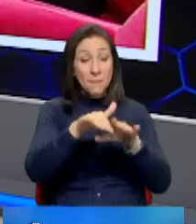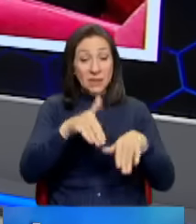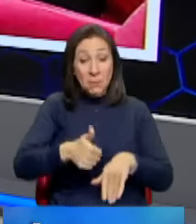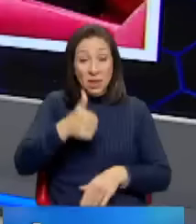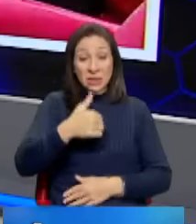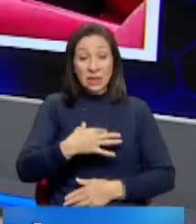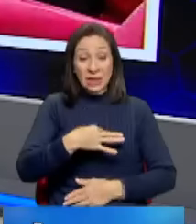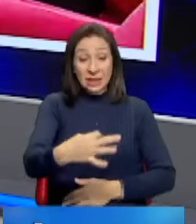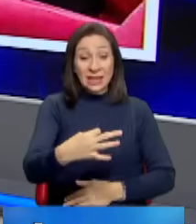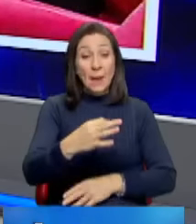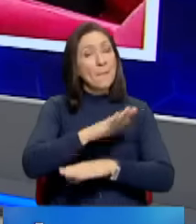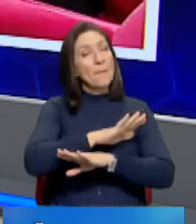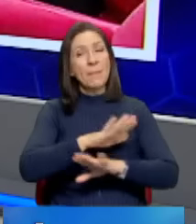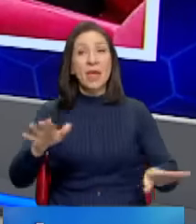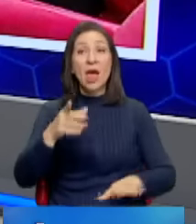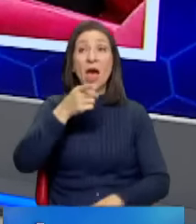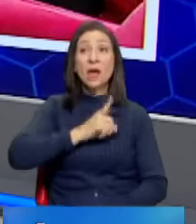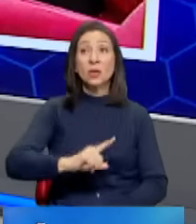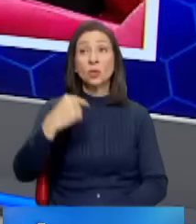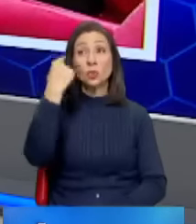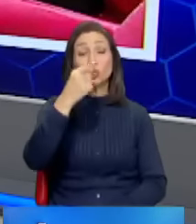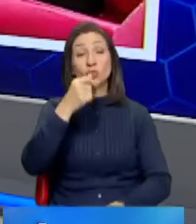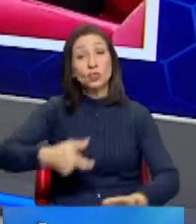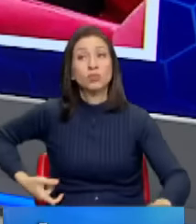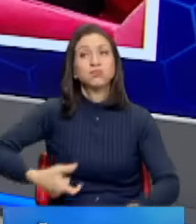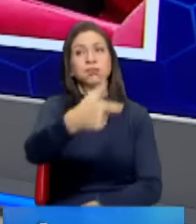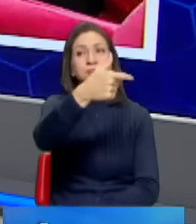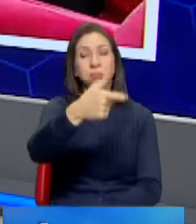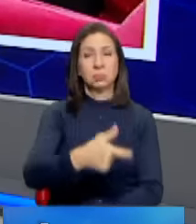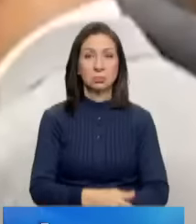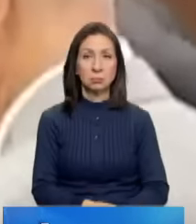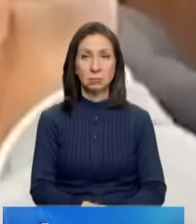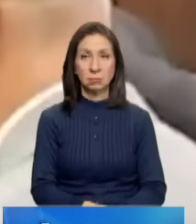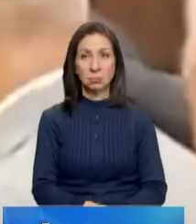başkanı seçildiğini ilan eden adayın yüzüne su fırlattı.